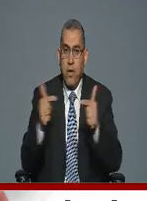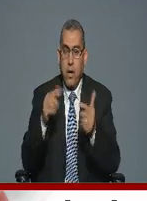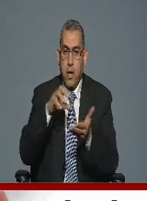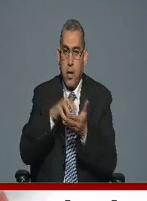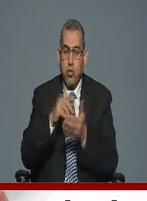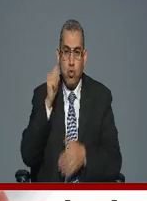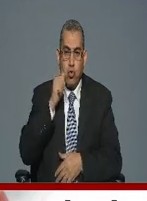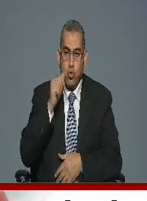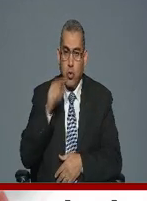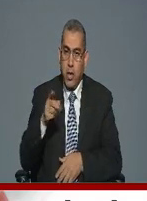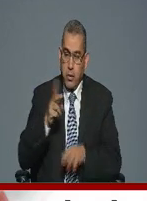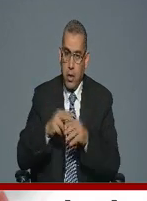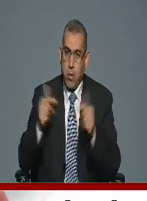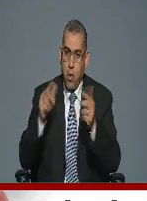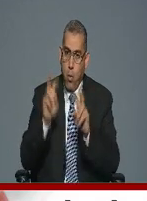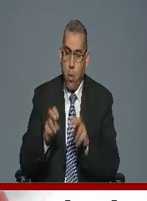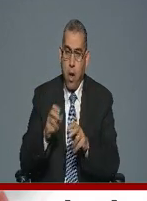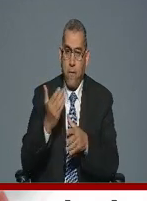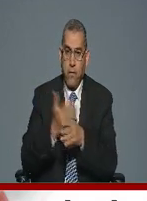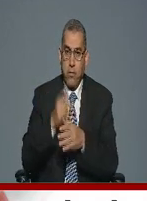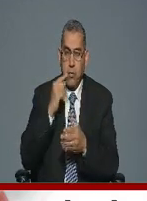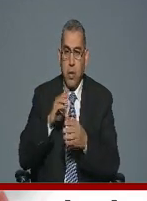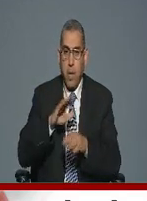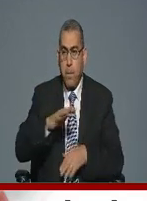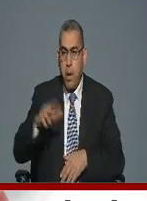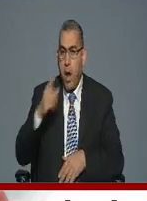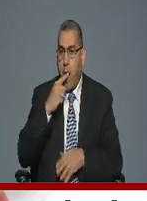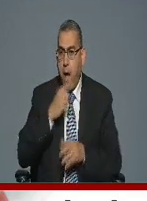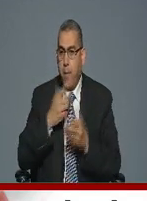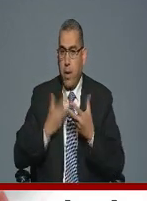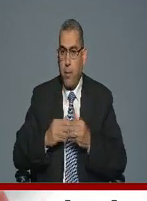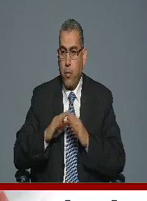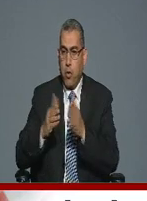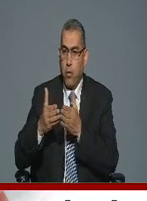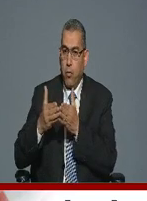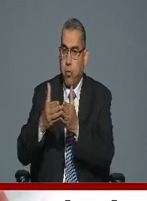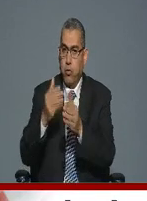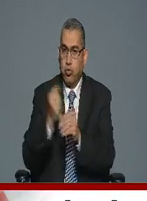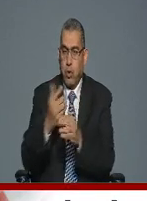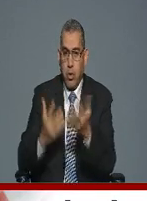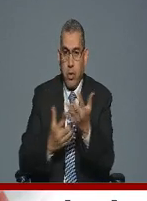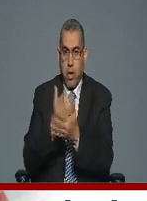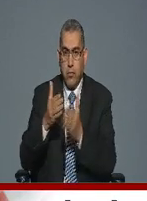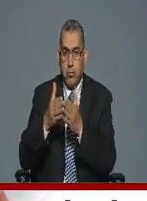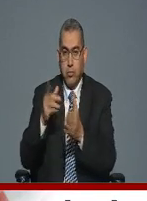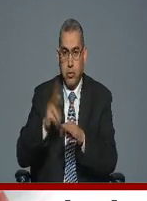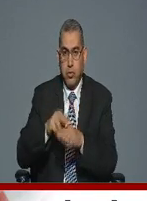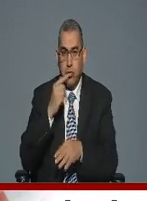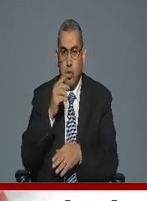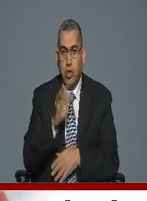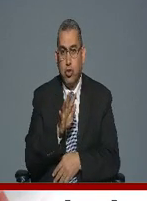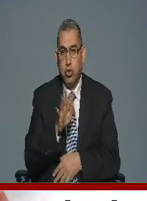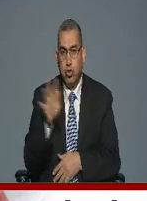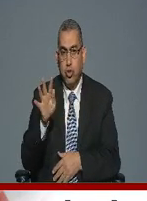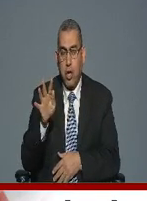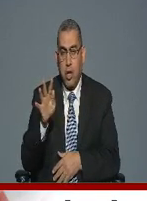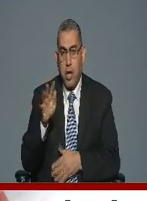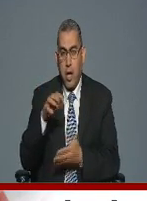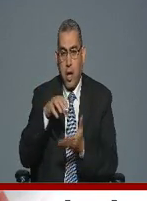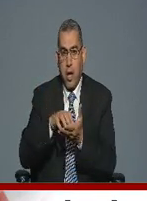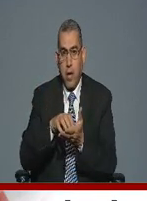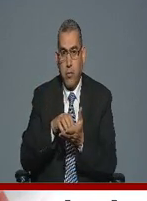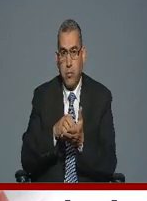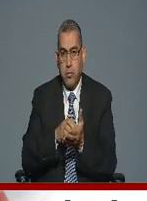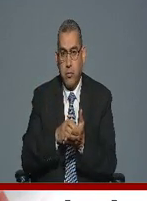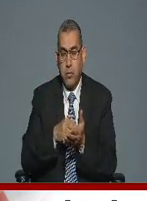السودان وتحقيق الأمن في البحر الأحمر وما يتجاوزه، وطبعا في إقليم شرق المتوسط. اليوم إنما